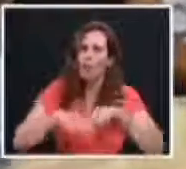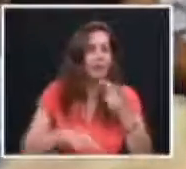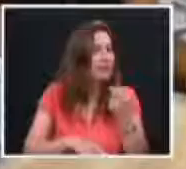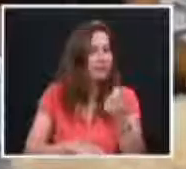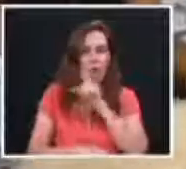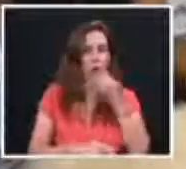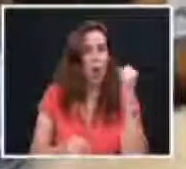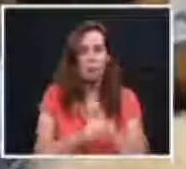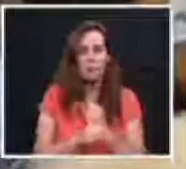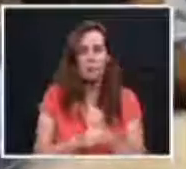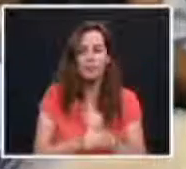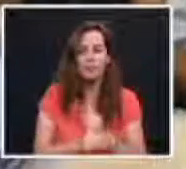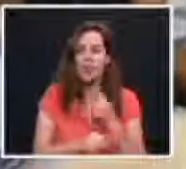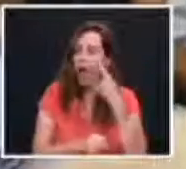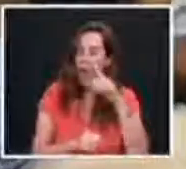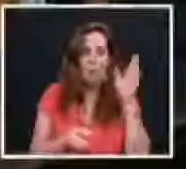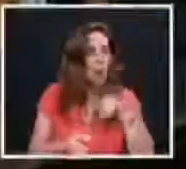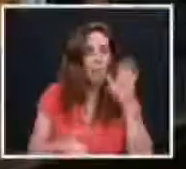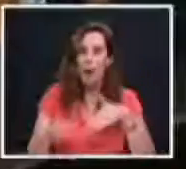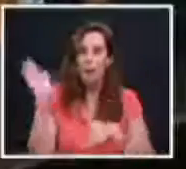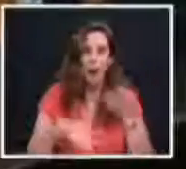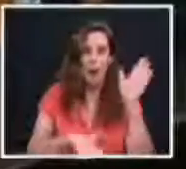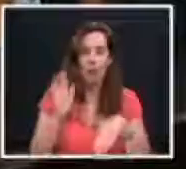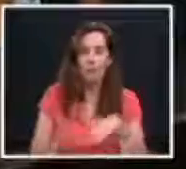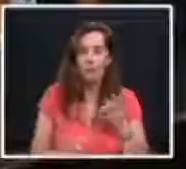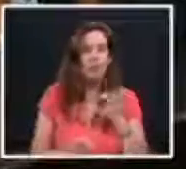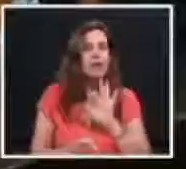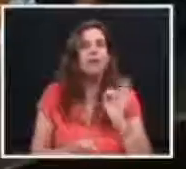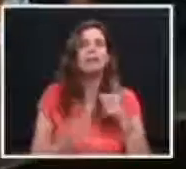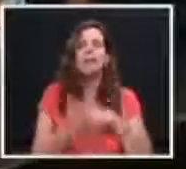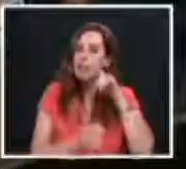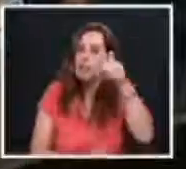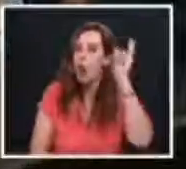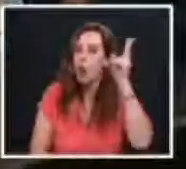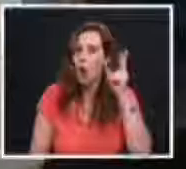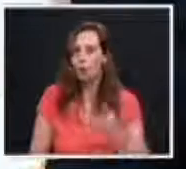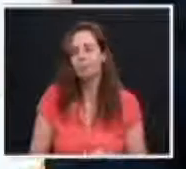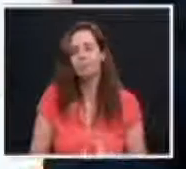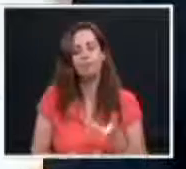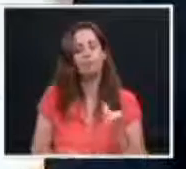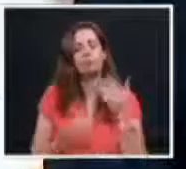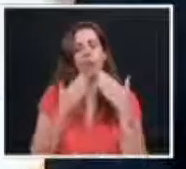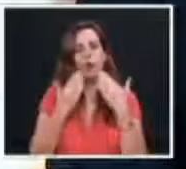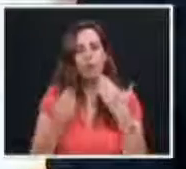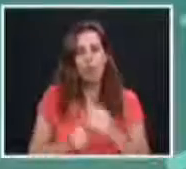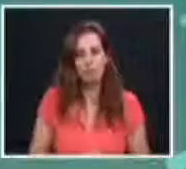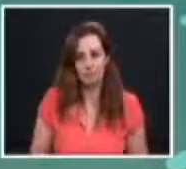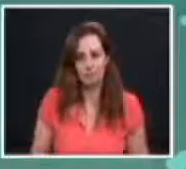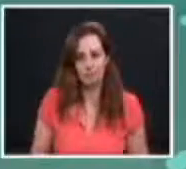לא עושים. אתה צריך לראות את ההדרויות המטורפות שם. טוב, זה לא מביא כותרות. הטיסות לחול. נכון. תומר אביטל, תודה רבה לך. לילה טוב.